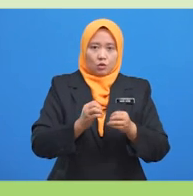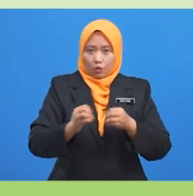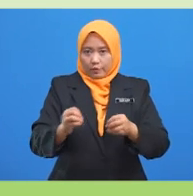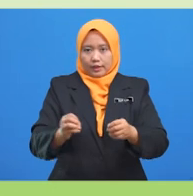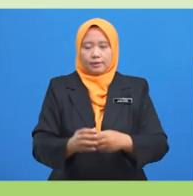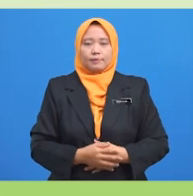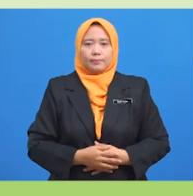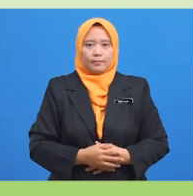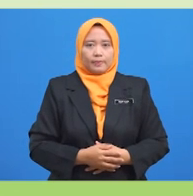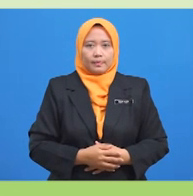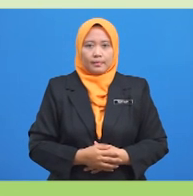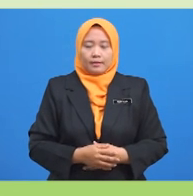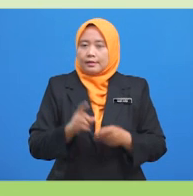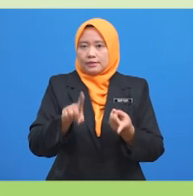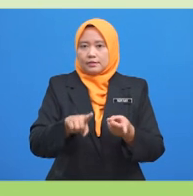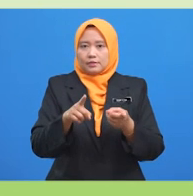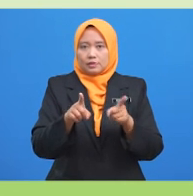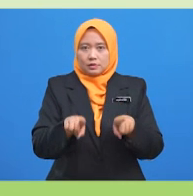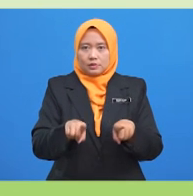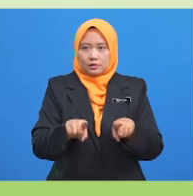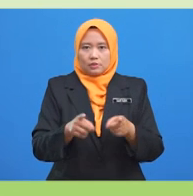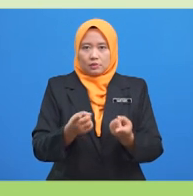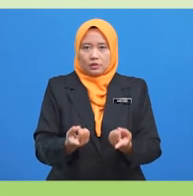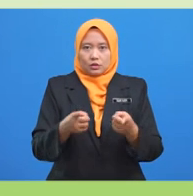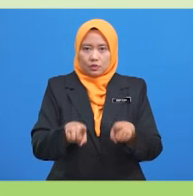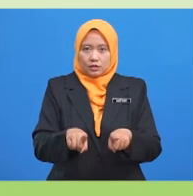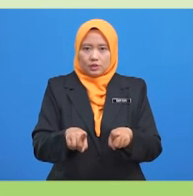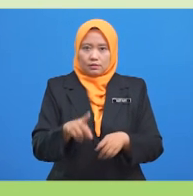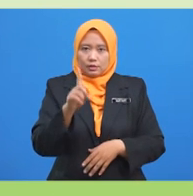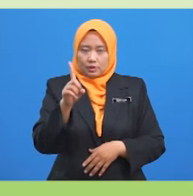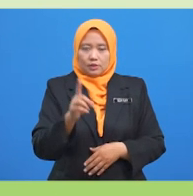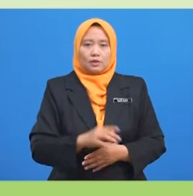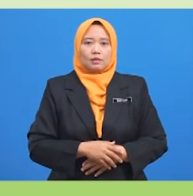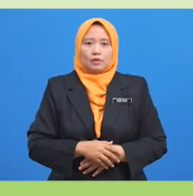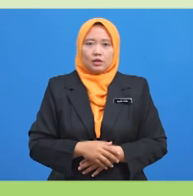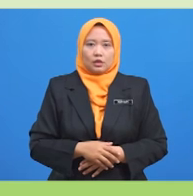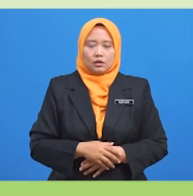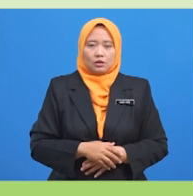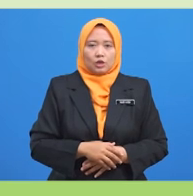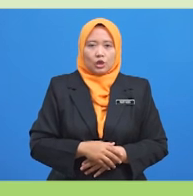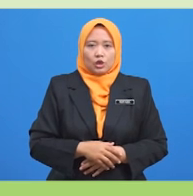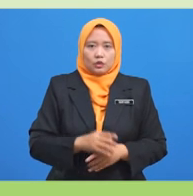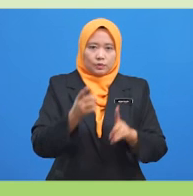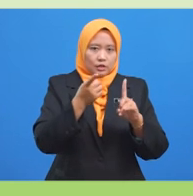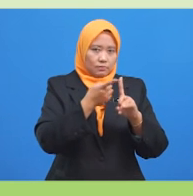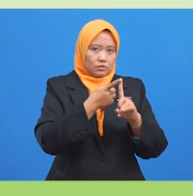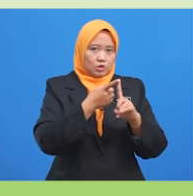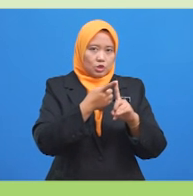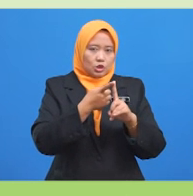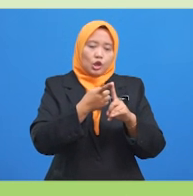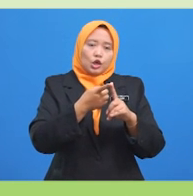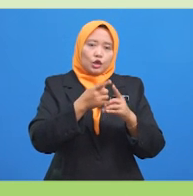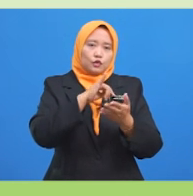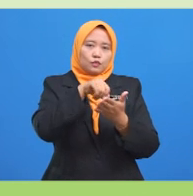harga seunit lebih daripada kos berubah purata. Jumlah hasil dapat menampung kesemua kos berubah